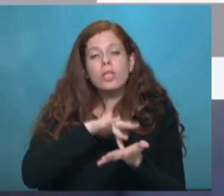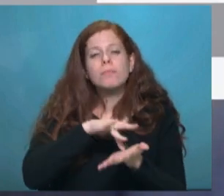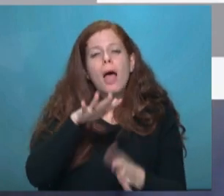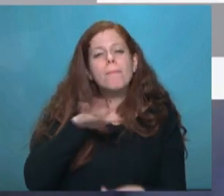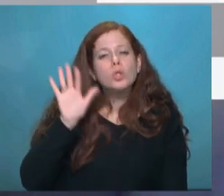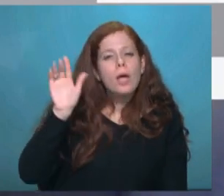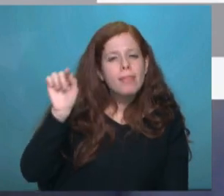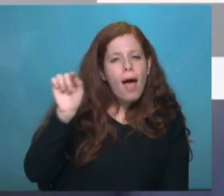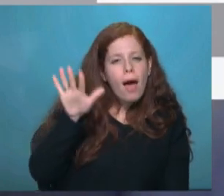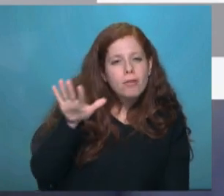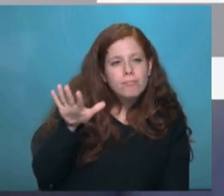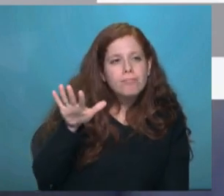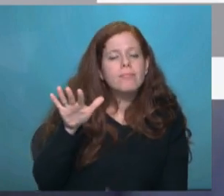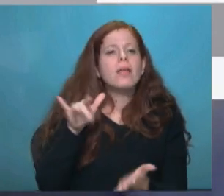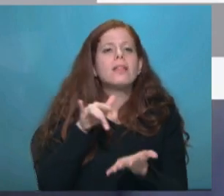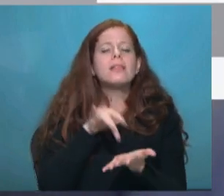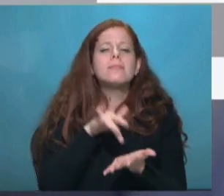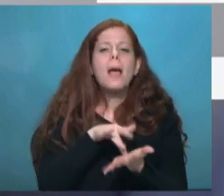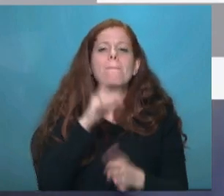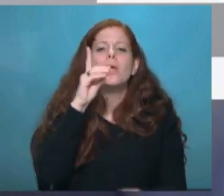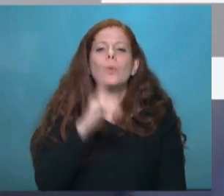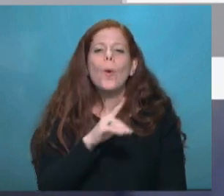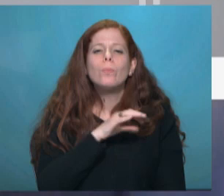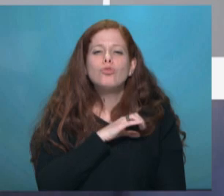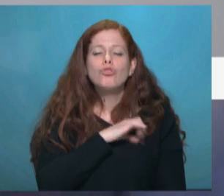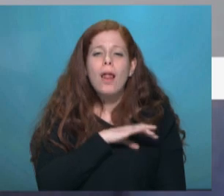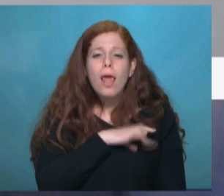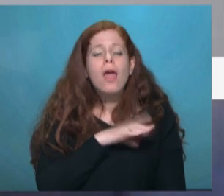שם בדרום צ'ילה, והוא